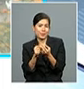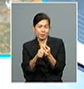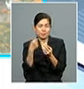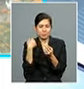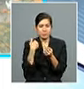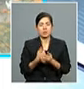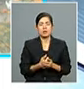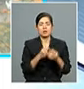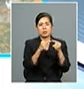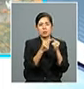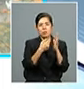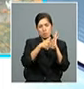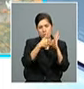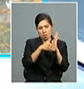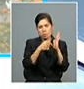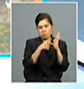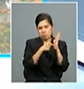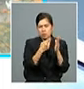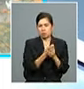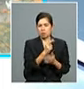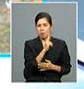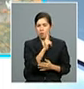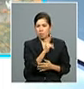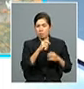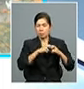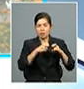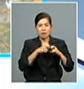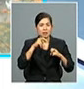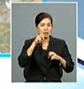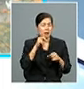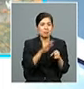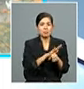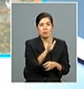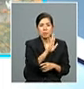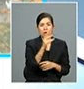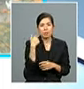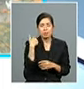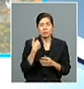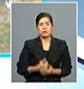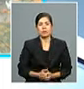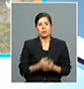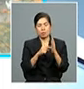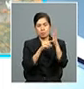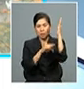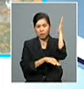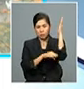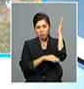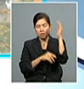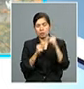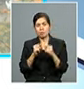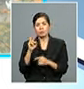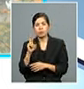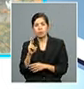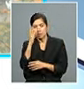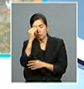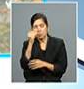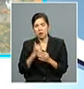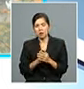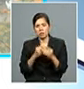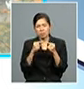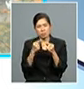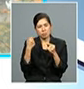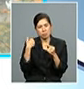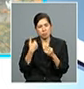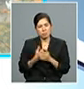คเหนือนะครับภาคตะวันออกให้ระวังเรื่องขาดน้ำภาคใต้ตอนบนก็ระวังการขาดแคลนน้ำเช่นกันครับส่วนภาคใต้ระวังใต้ตอนล่างนะครับให้ระวังความชื้น